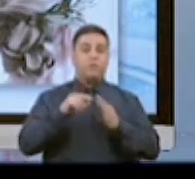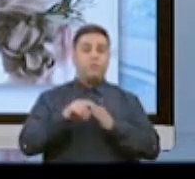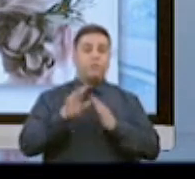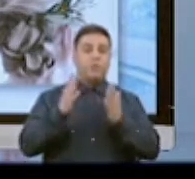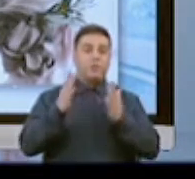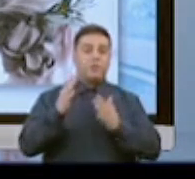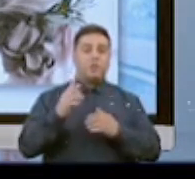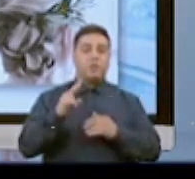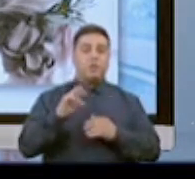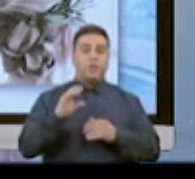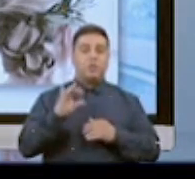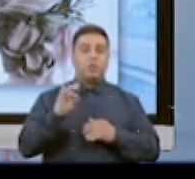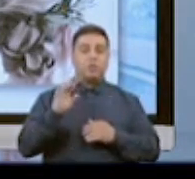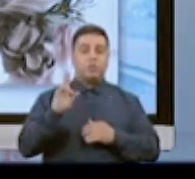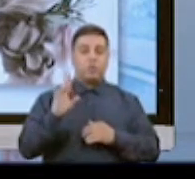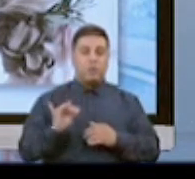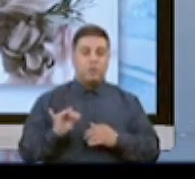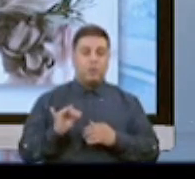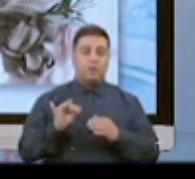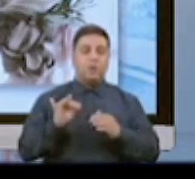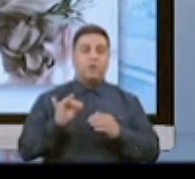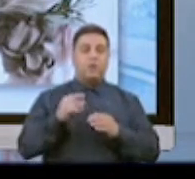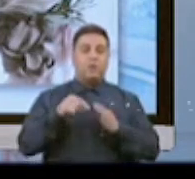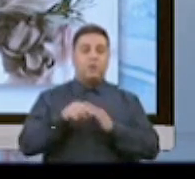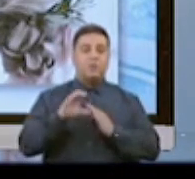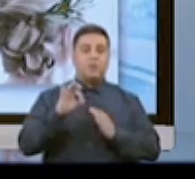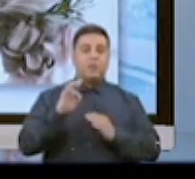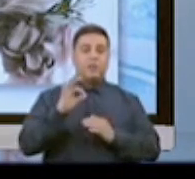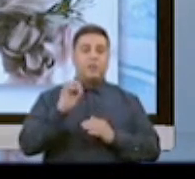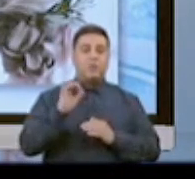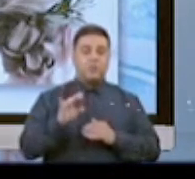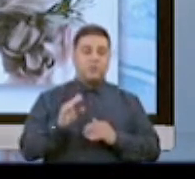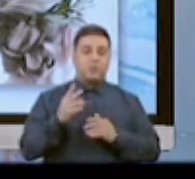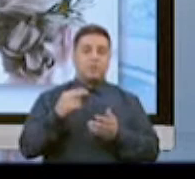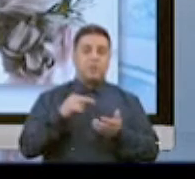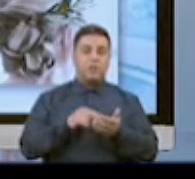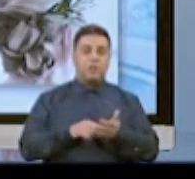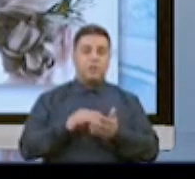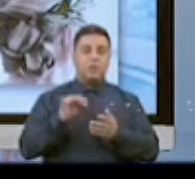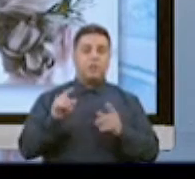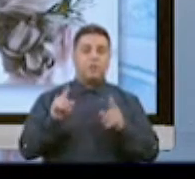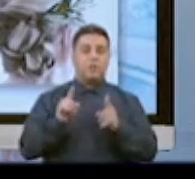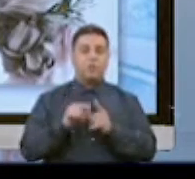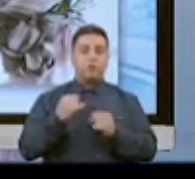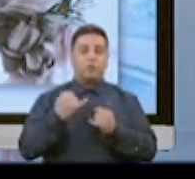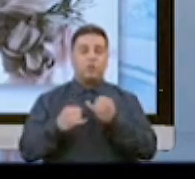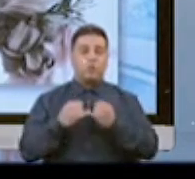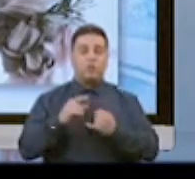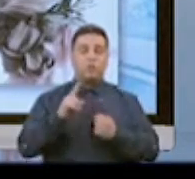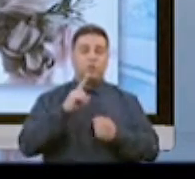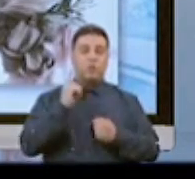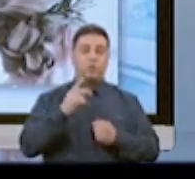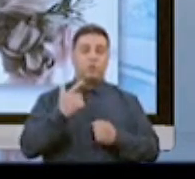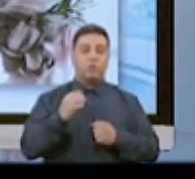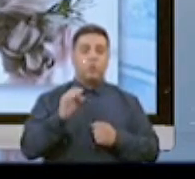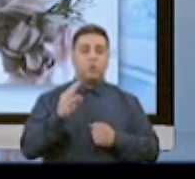блестящие листочки. Ветви к земле склонились, стала ива похожей на желто-зеленую юрту.